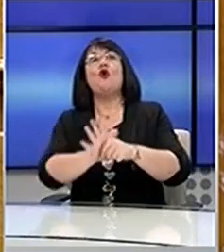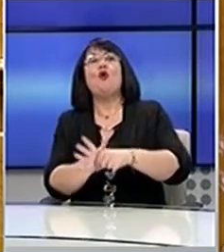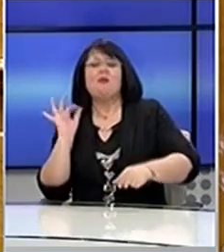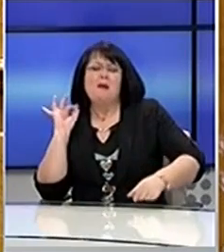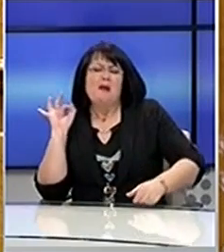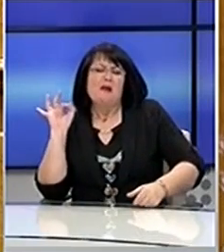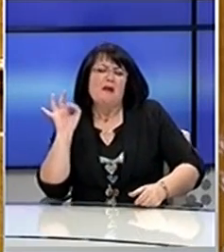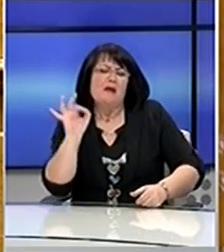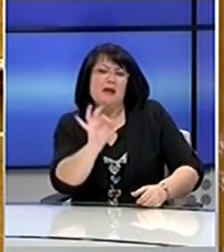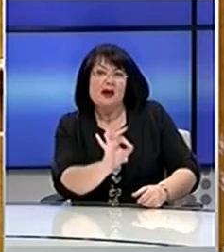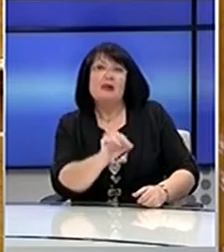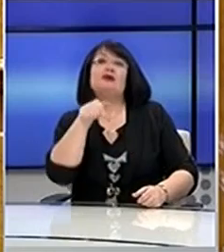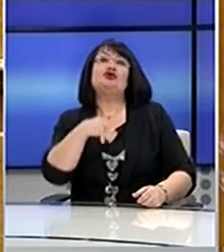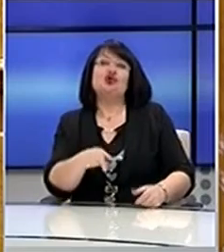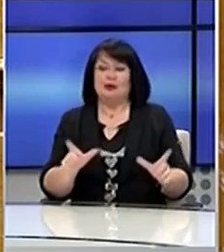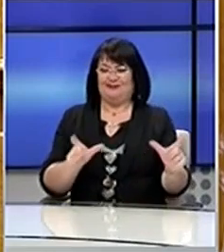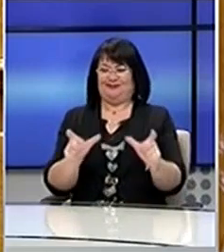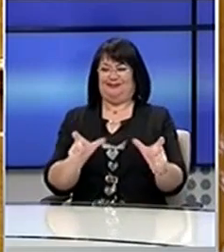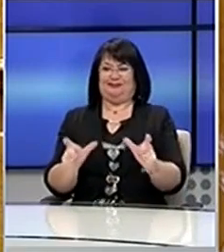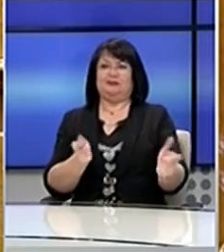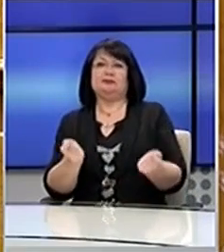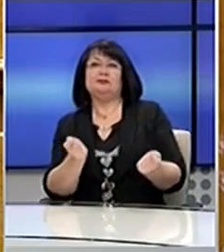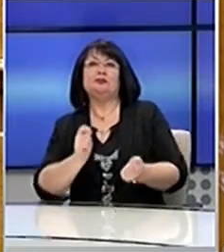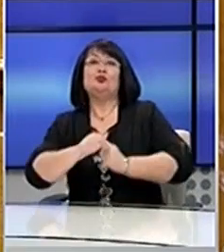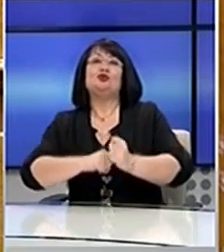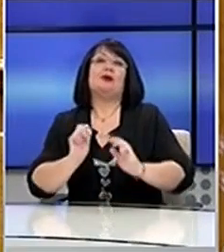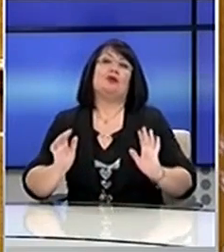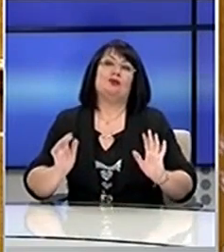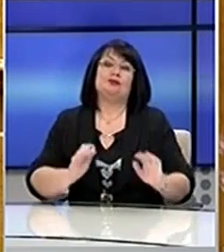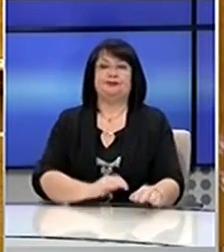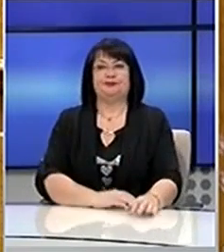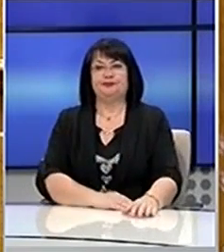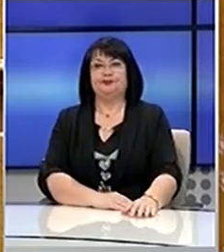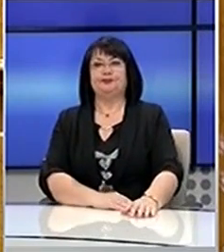έτσι όπως την αντιμετωπίζουμε σήμερα.